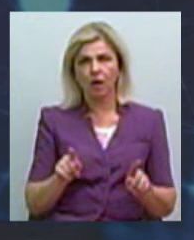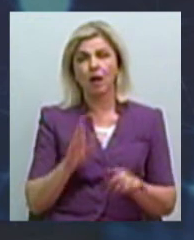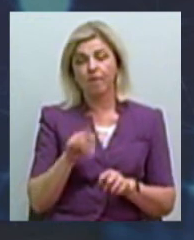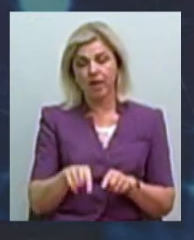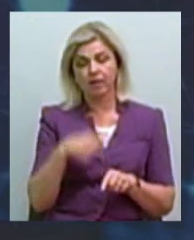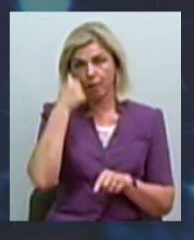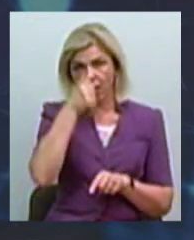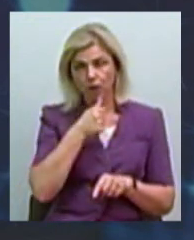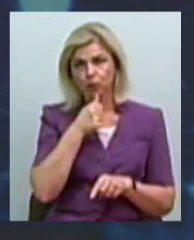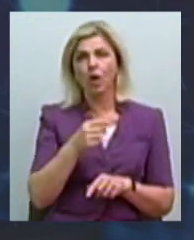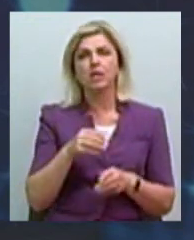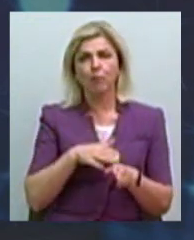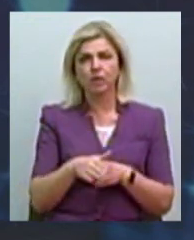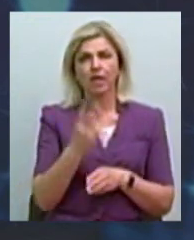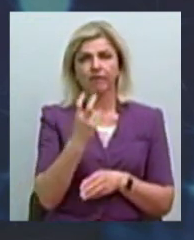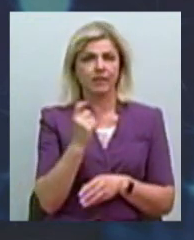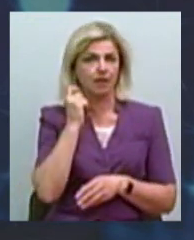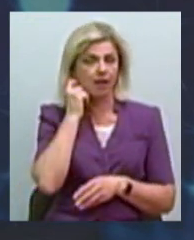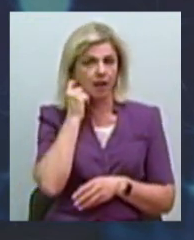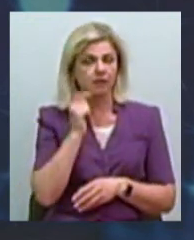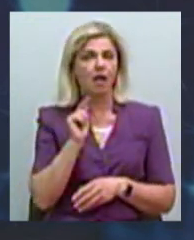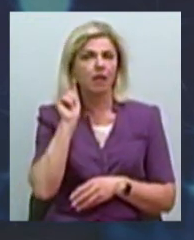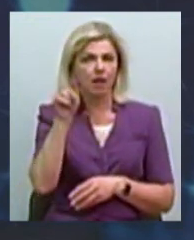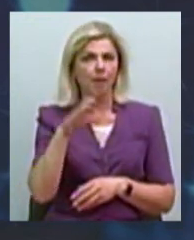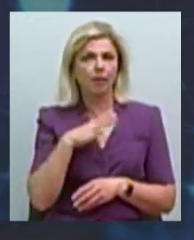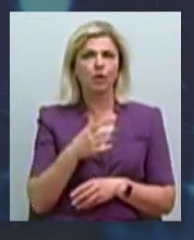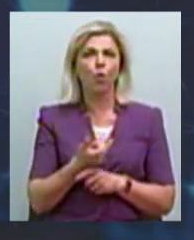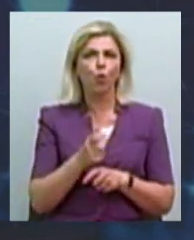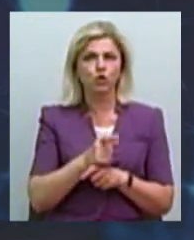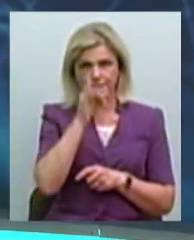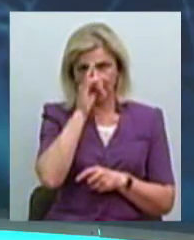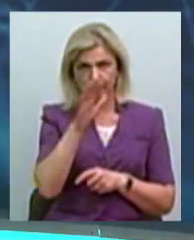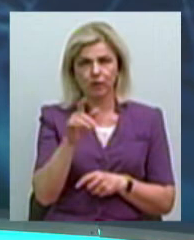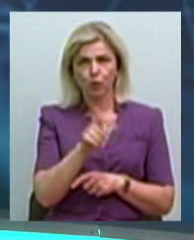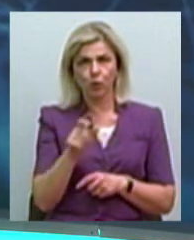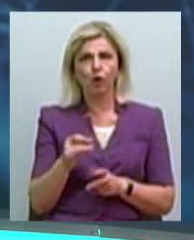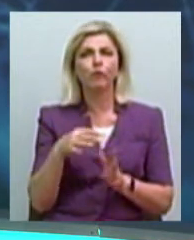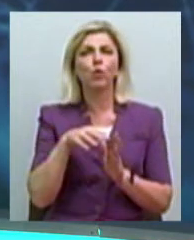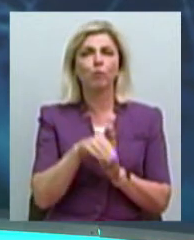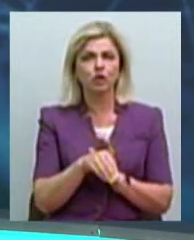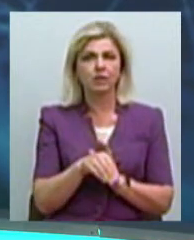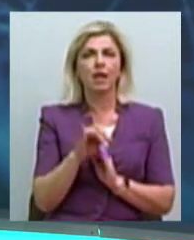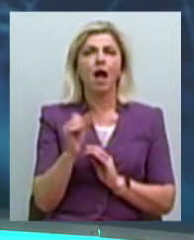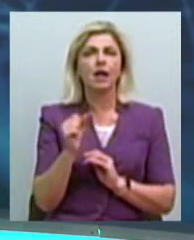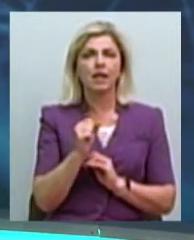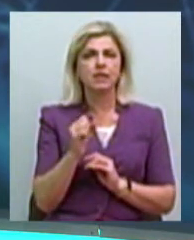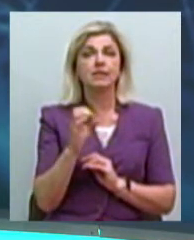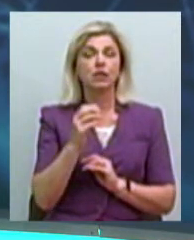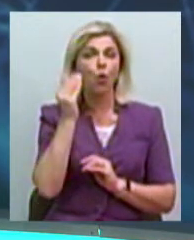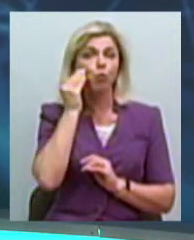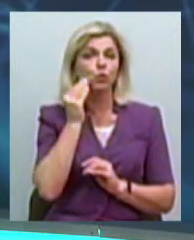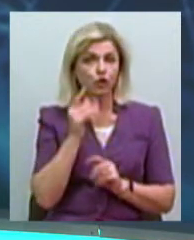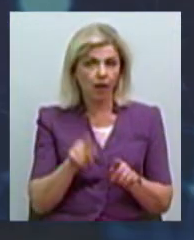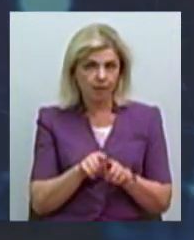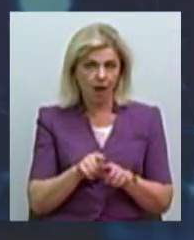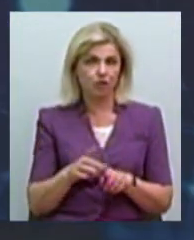году 200 лет исполняется. То есть там были очень многие знаменитые люди, там, в том числе и Александр Сергеевич Пушкин там